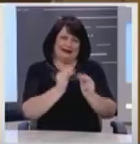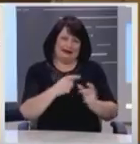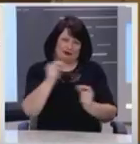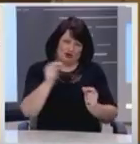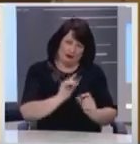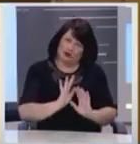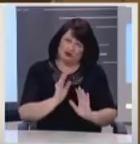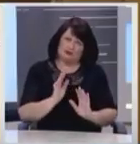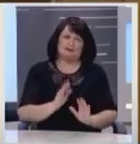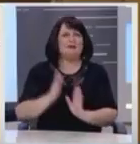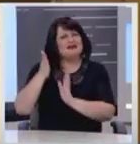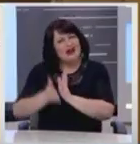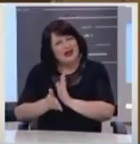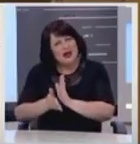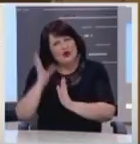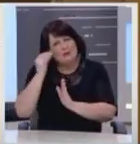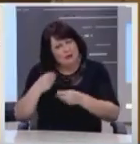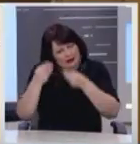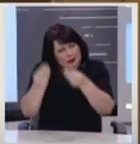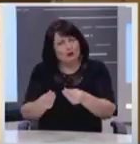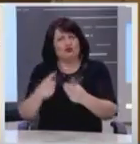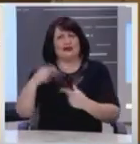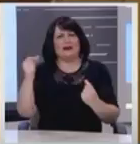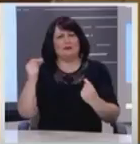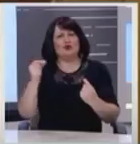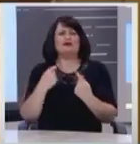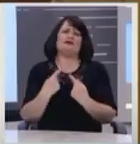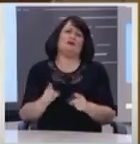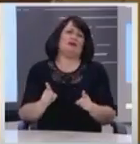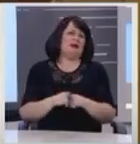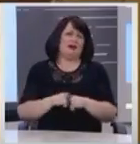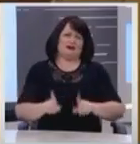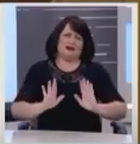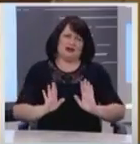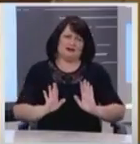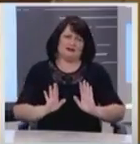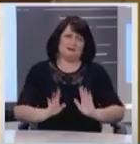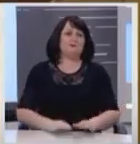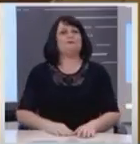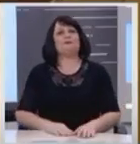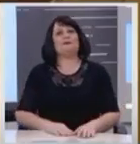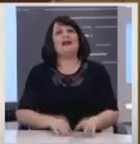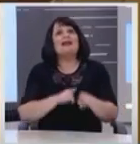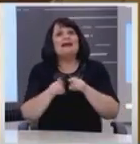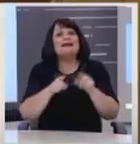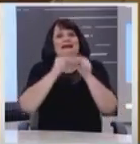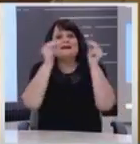Κυπριακού προβλήματος. Αντιθέτως, θα έλεγα ότι ανεξαρτήτως από τις συνομιλίες και την έκβασή